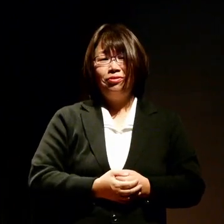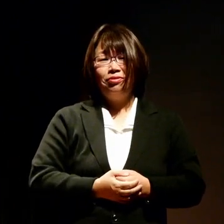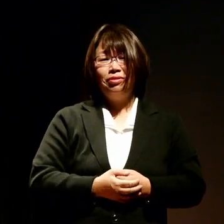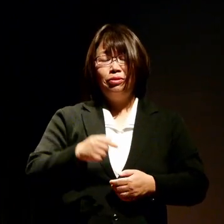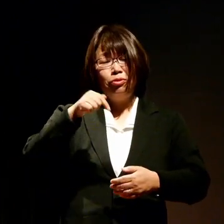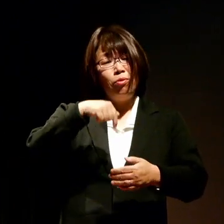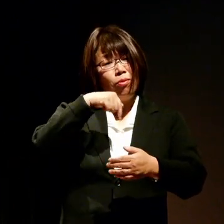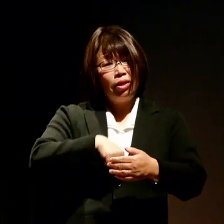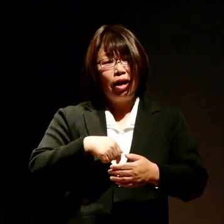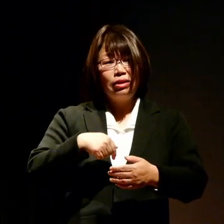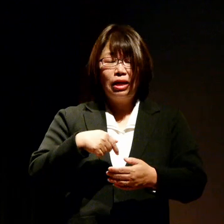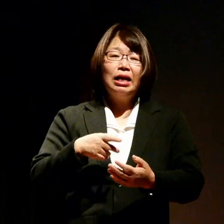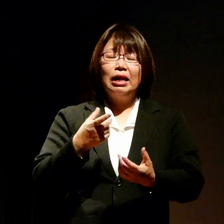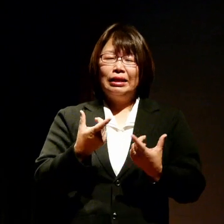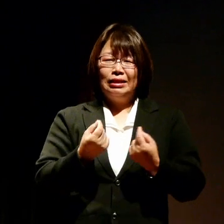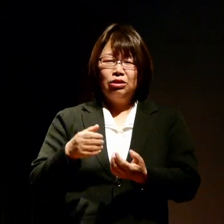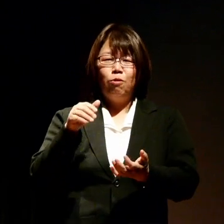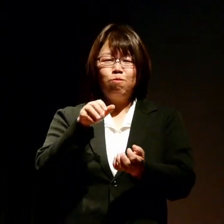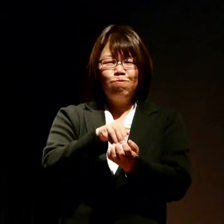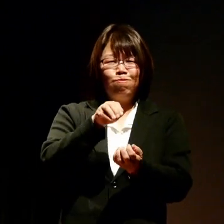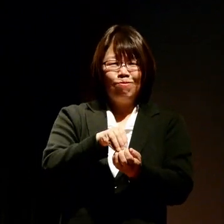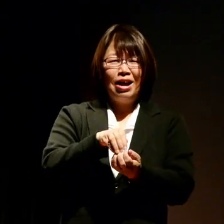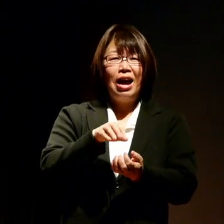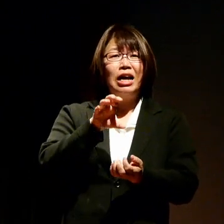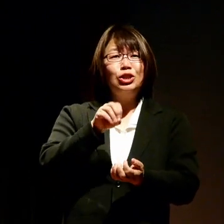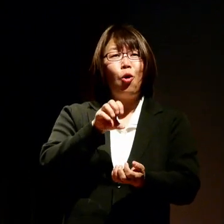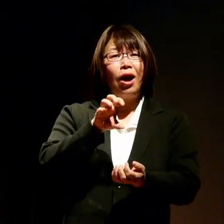その中に食感があったらどんなにいいか、